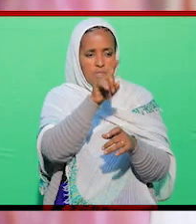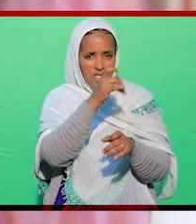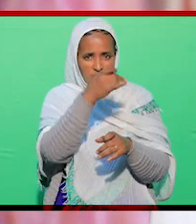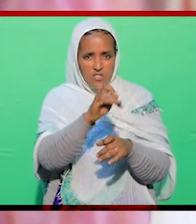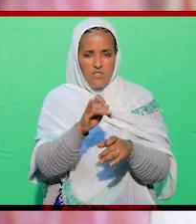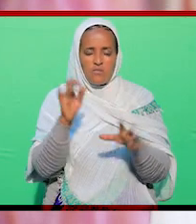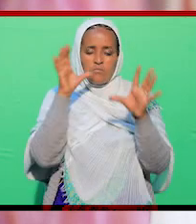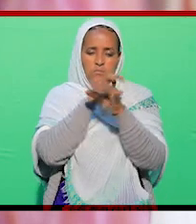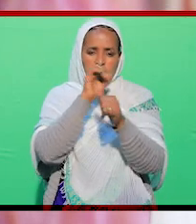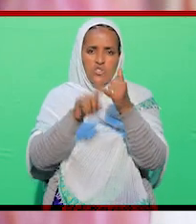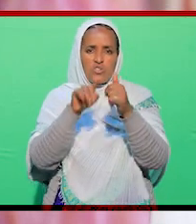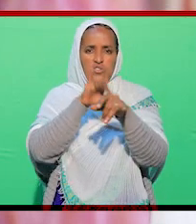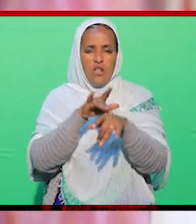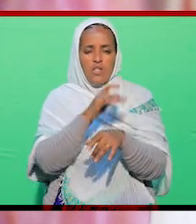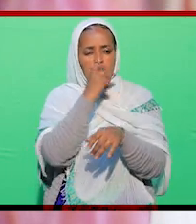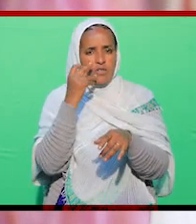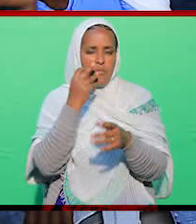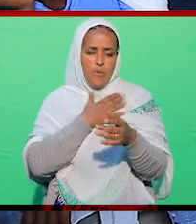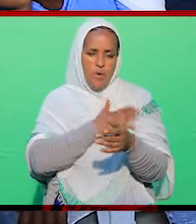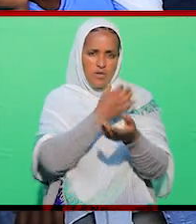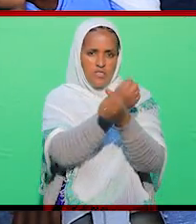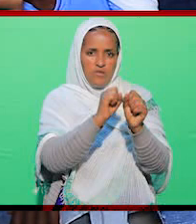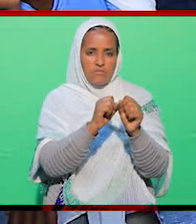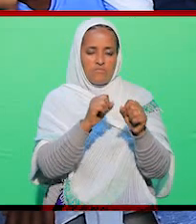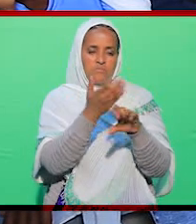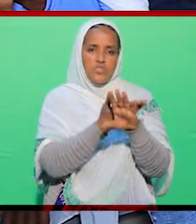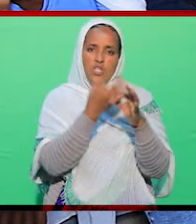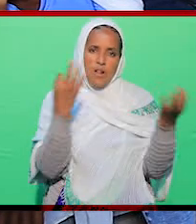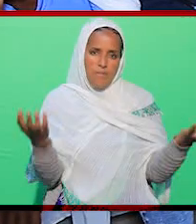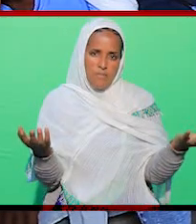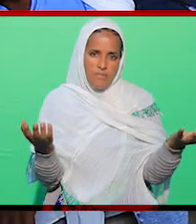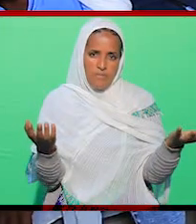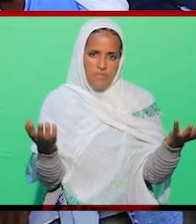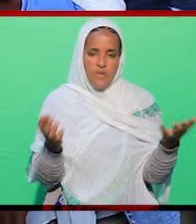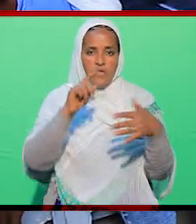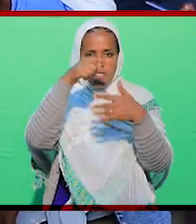መጠየቅ አሁን እንጂ ያን ጊዜ ባለቀ ሰዓት ምን የለም፣ ምልጃ የለም።